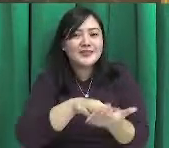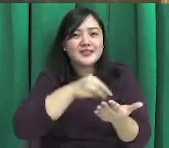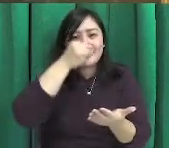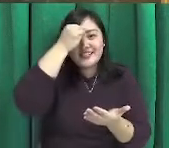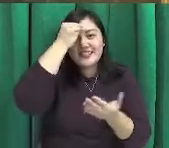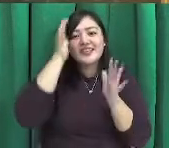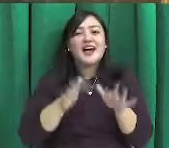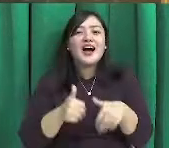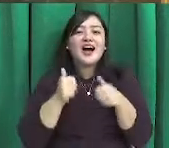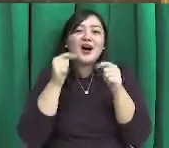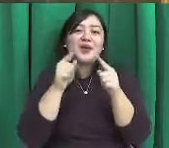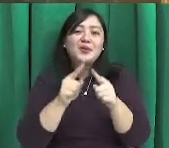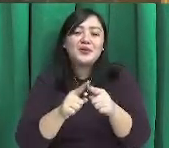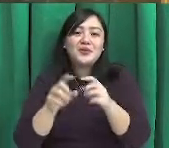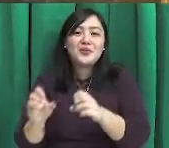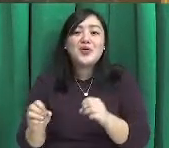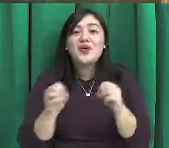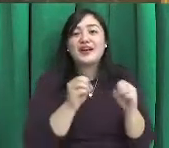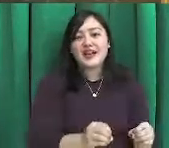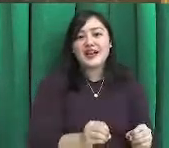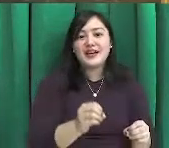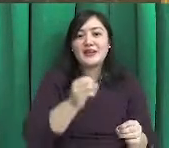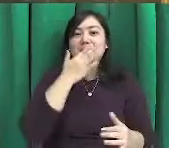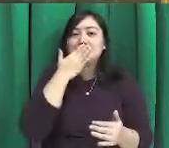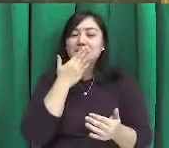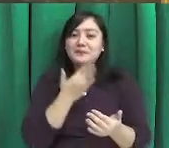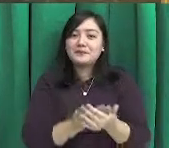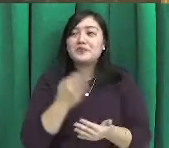asawa natin. Ito ang prinsipyo dyan, ha?